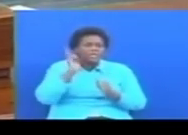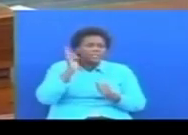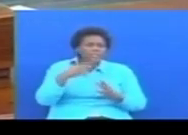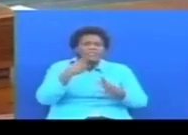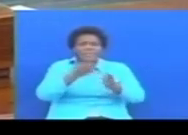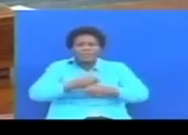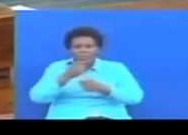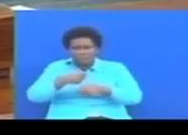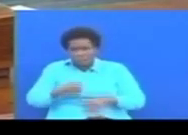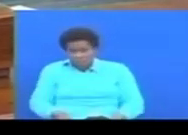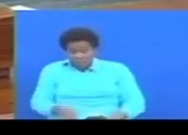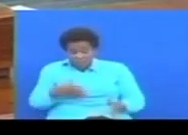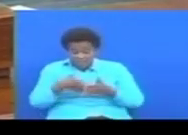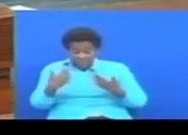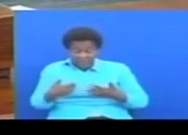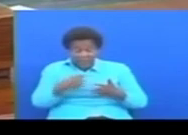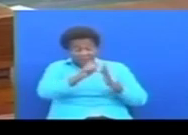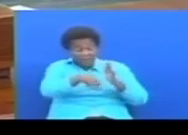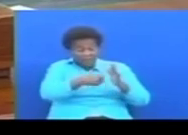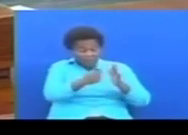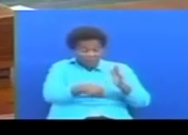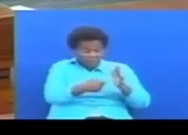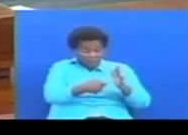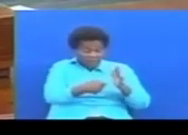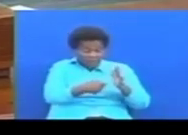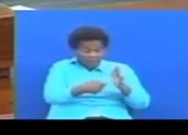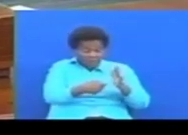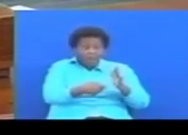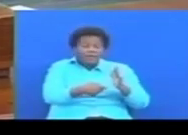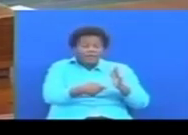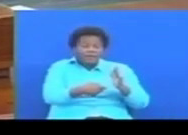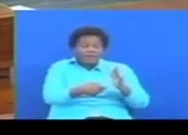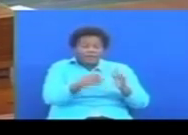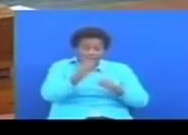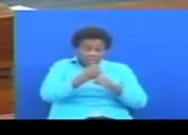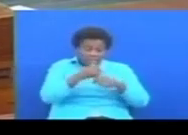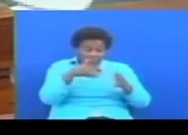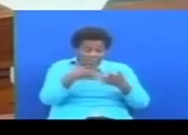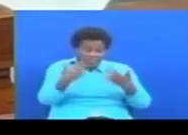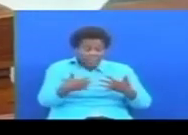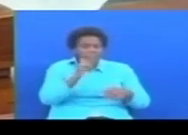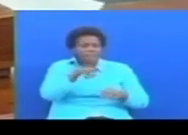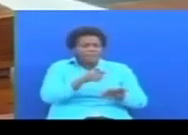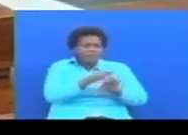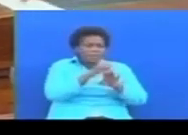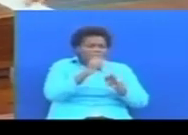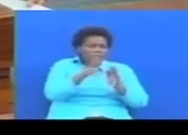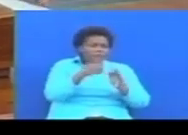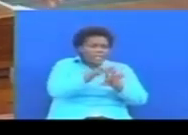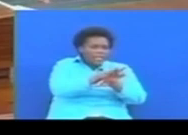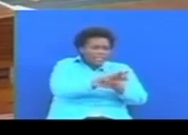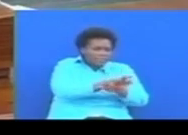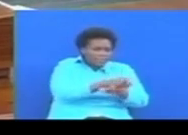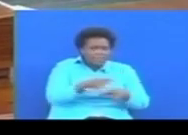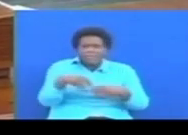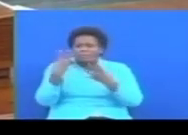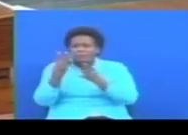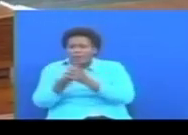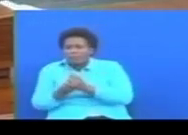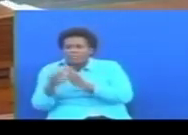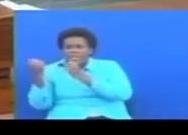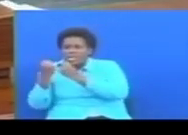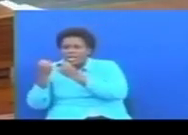vinavyofanya kazi ya kusindika mazao kwa sasa ni Kagera Fish Company Limited na Supreme Perch Limited. Vinavyosindika minofu